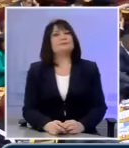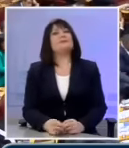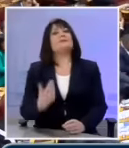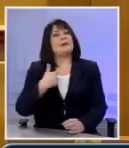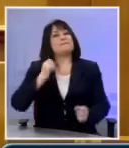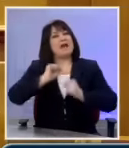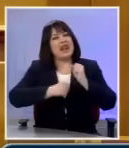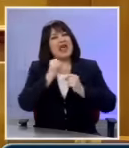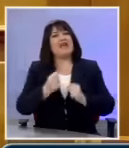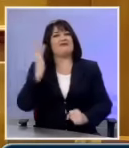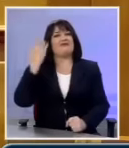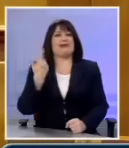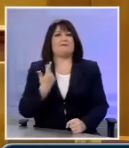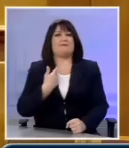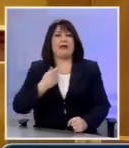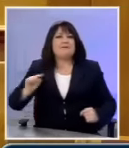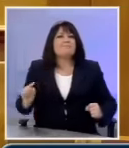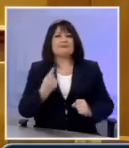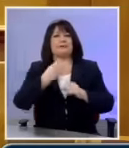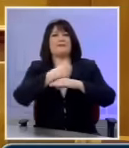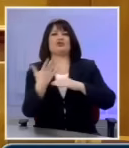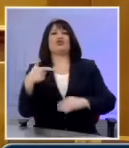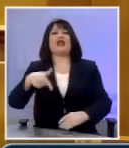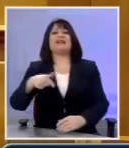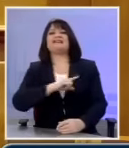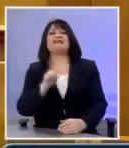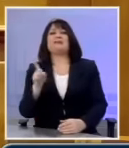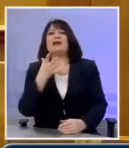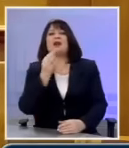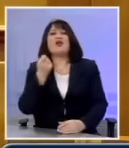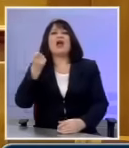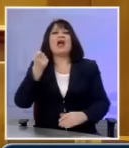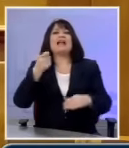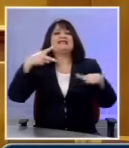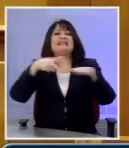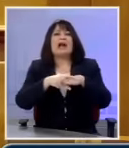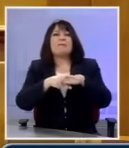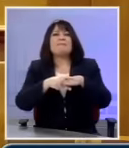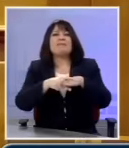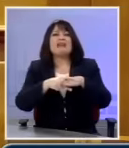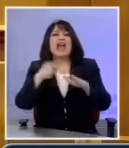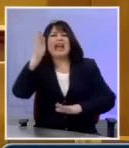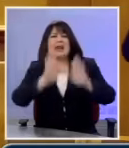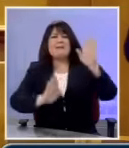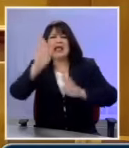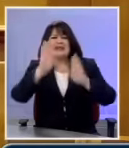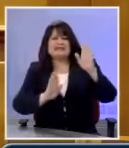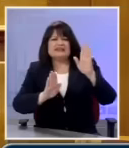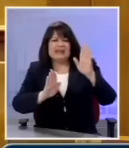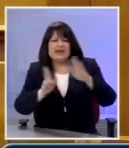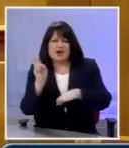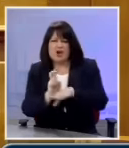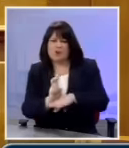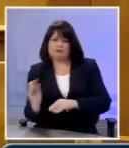μάχη εναντίον του Πασόκ του Γιαννίτση, γιατί τα ταμεία τότε τα παίζαν στο χρηματιστήριο, τα αποθεματικά